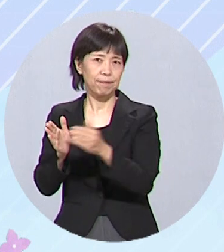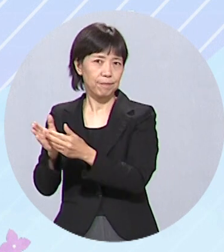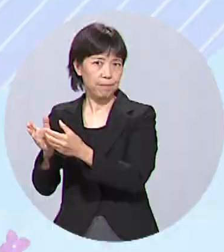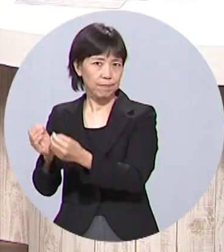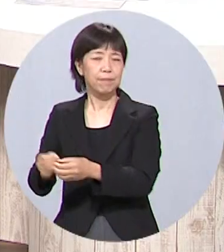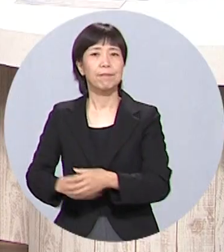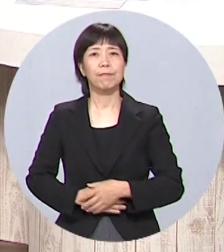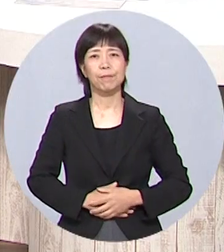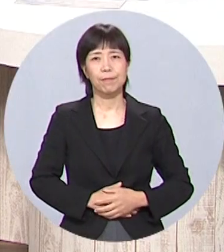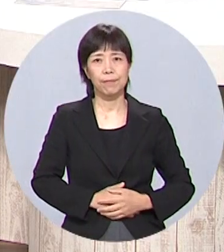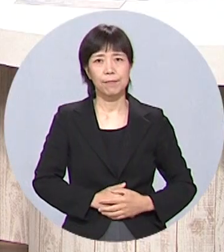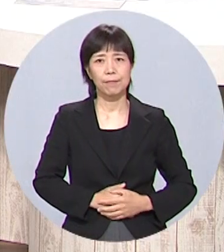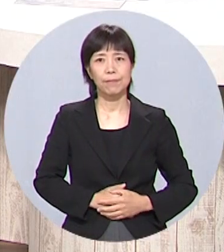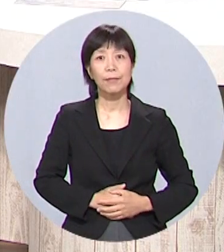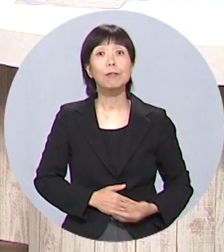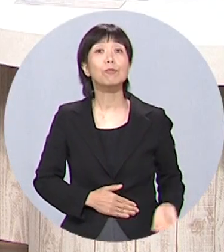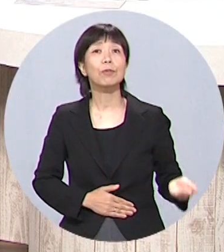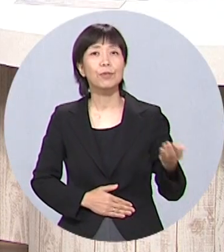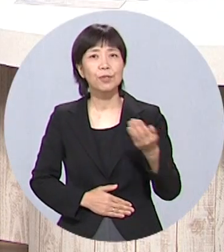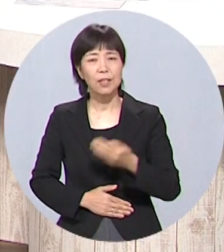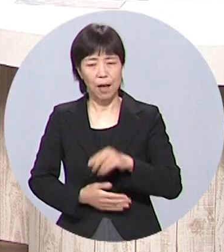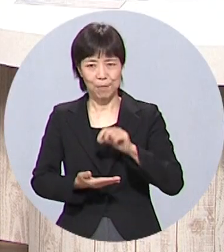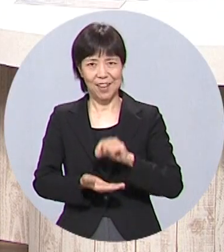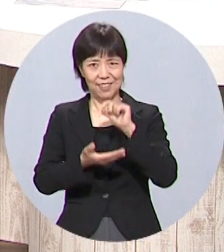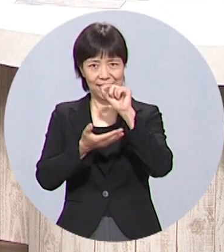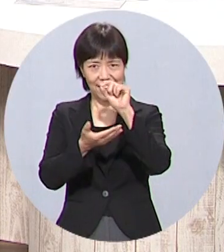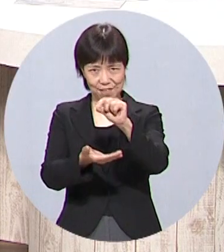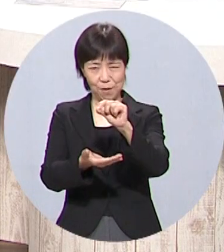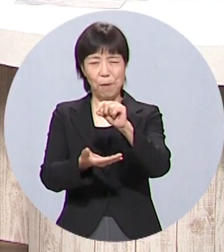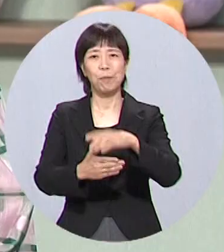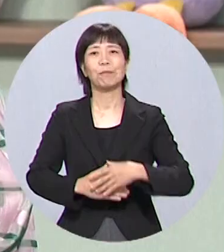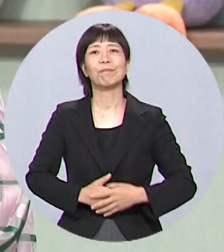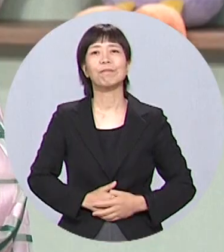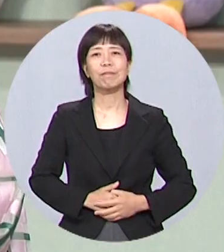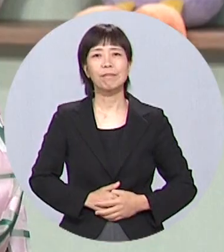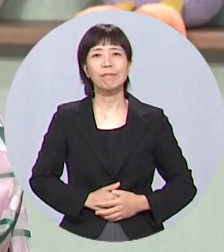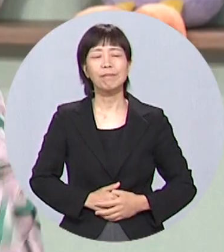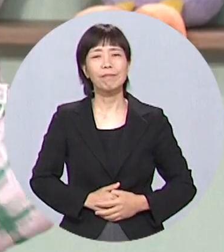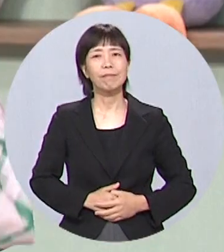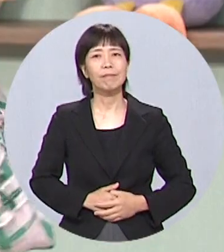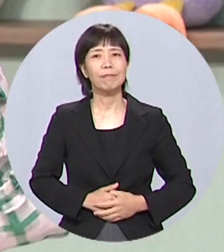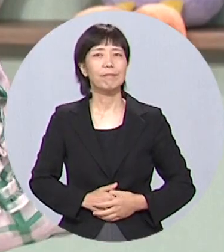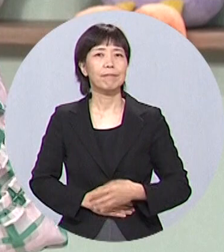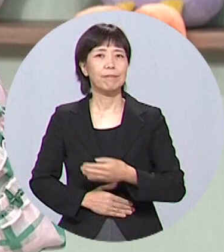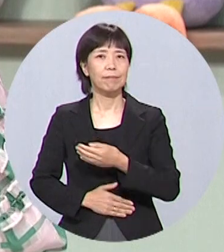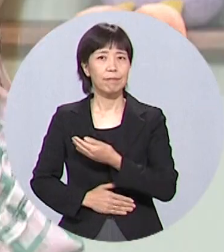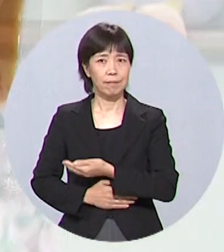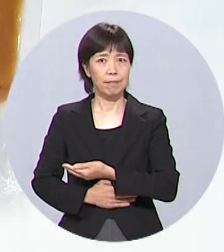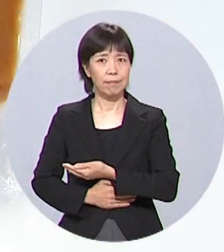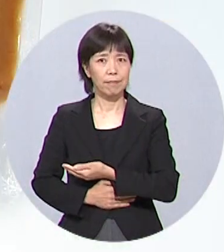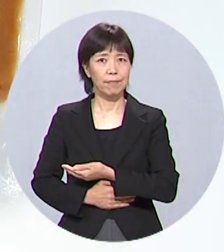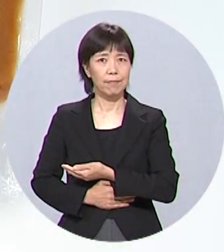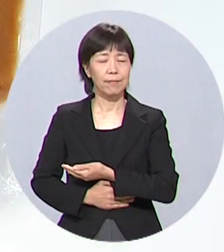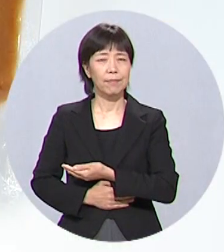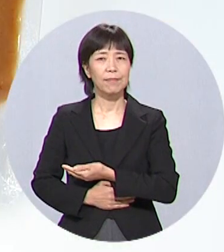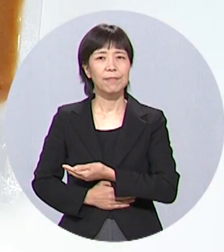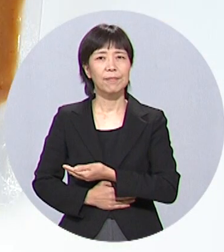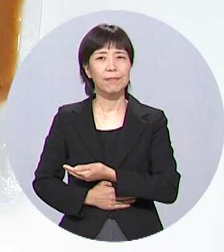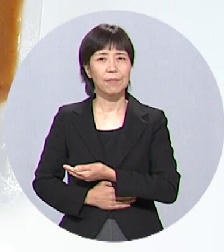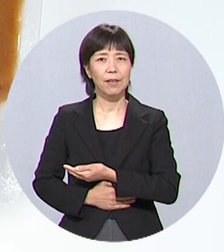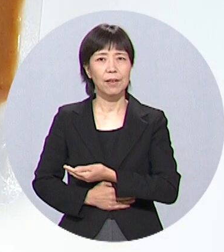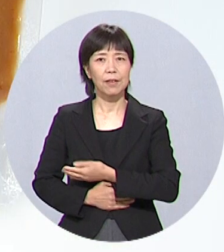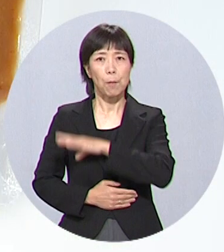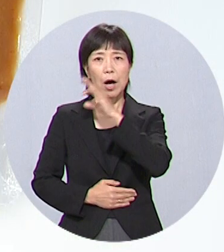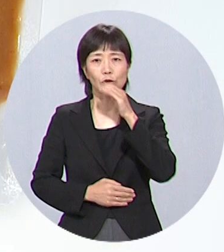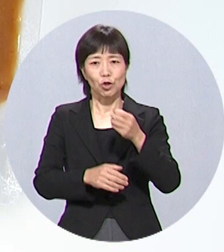した。 続いてはプレゼントです。アンゴラちゃん。 はい、今週のプレゼントはこちらです。山